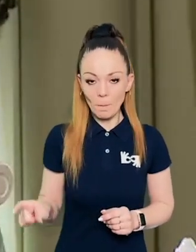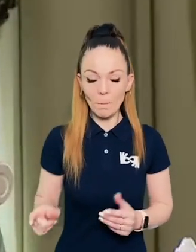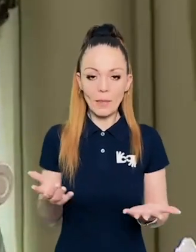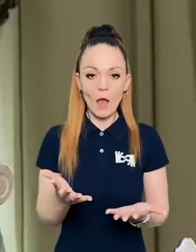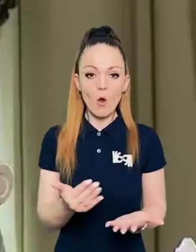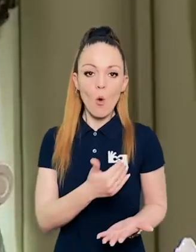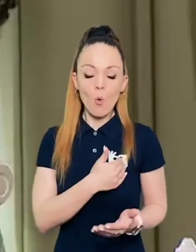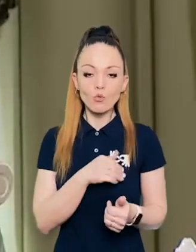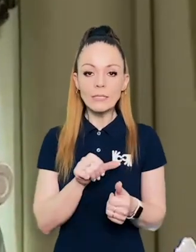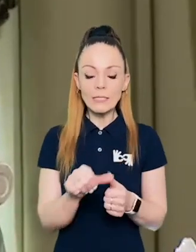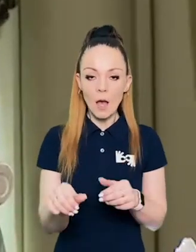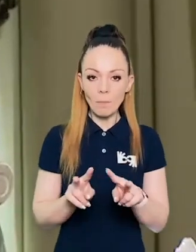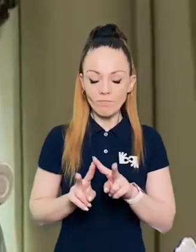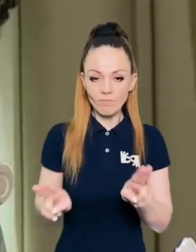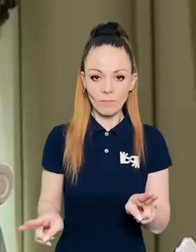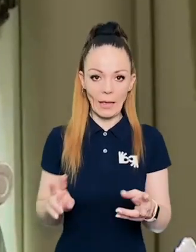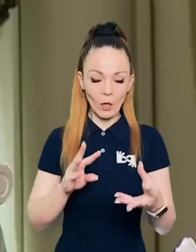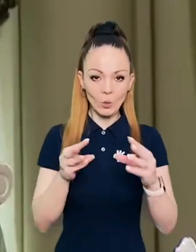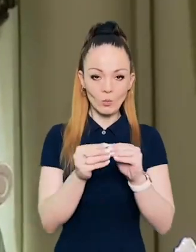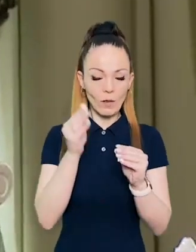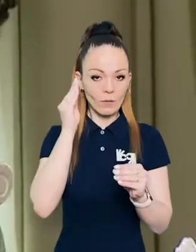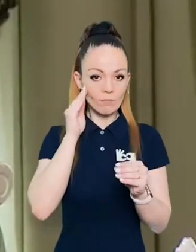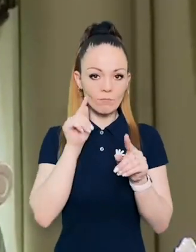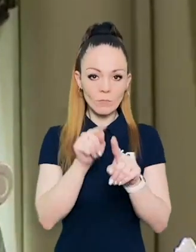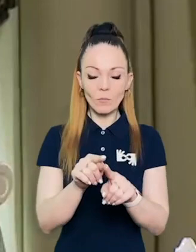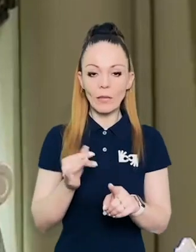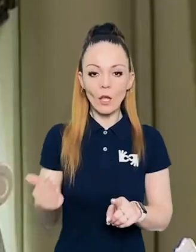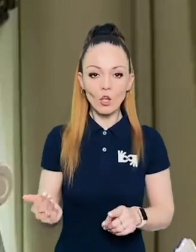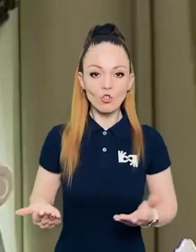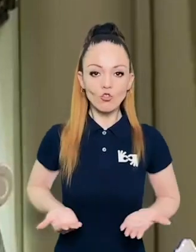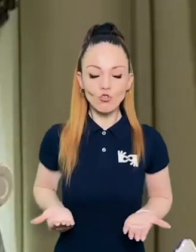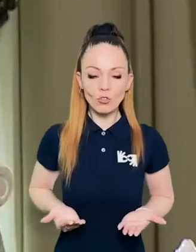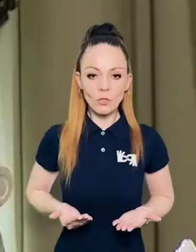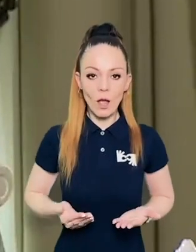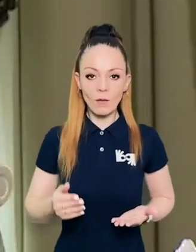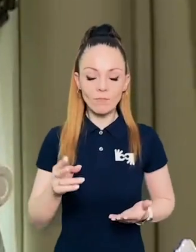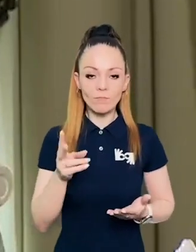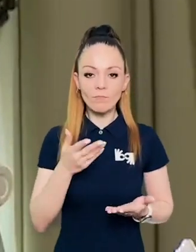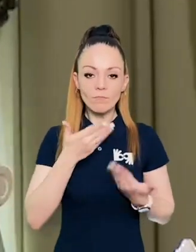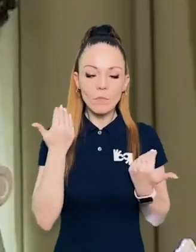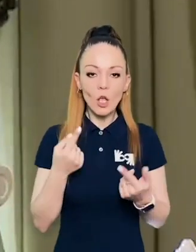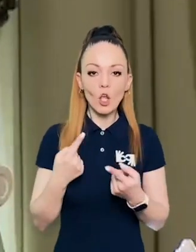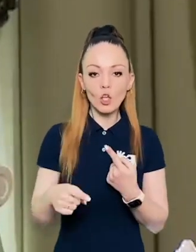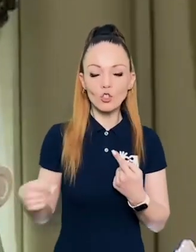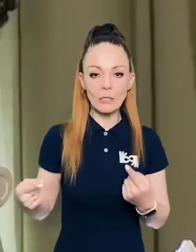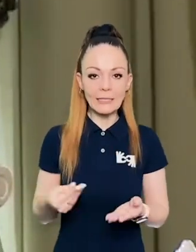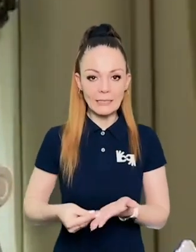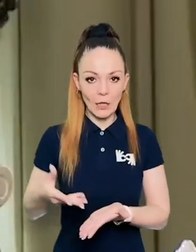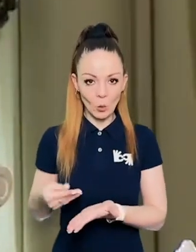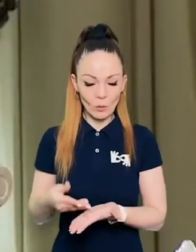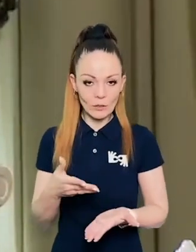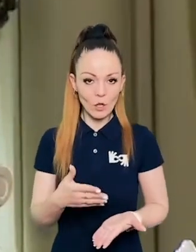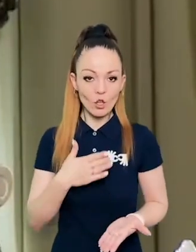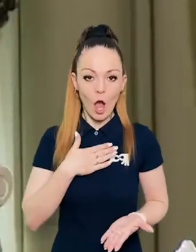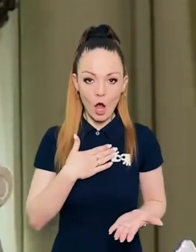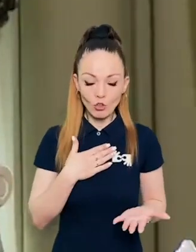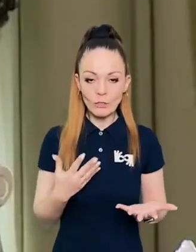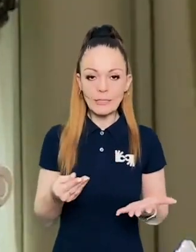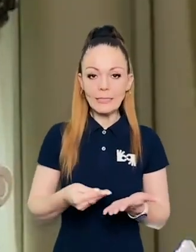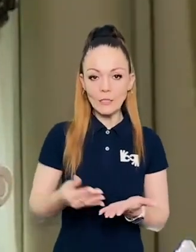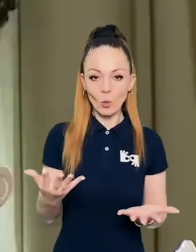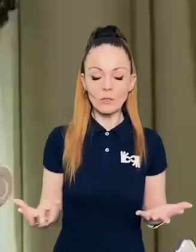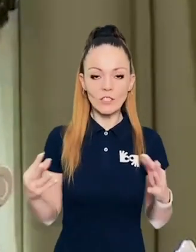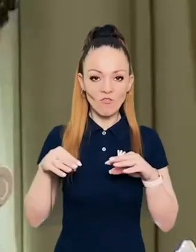з тими людьми, які хочуть саме такого результату, і вони, їх життя не вимірюється іншими цінностями.